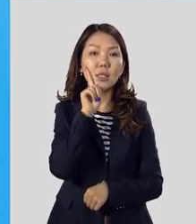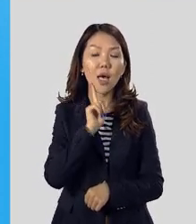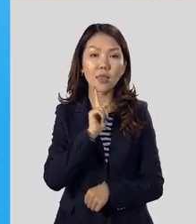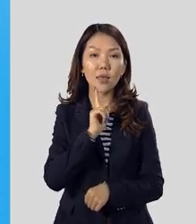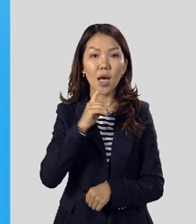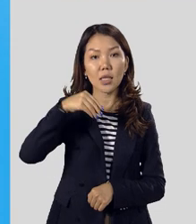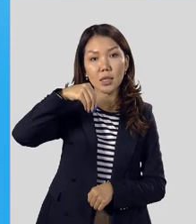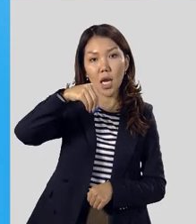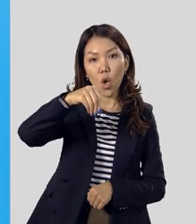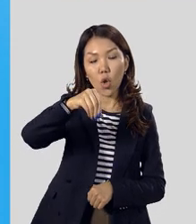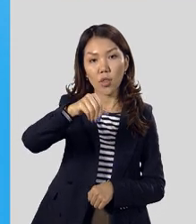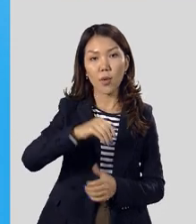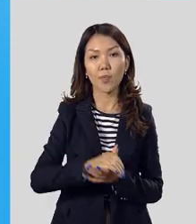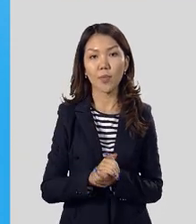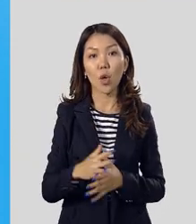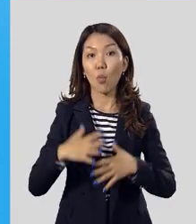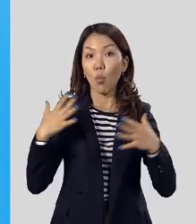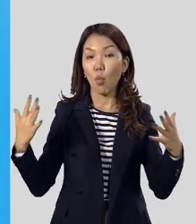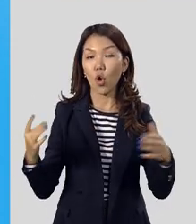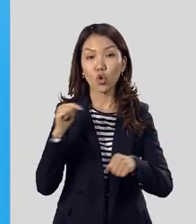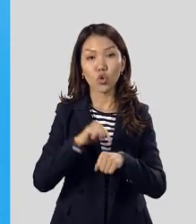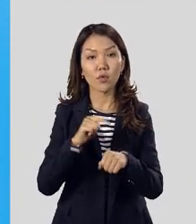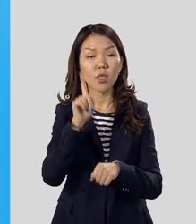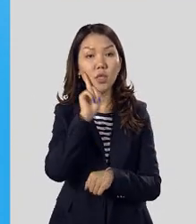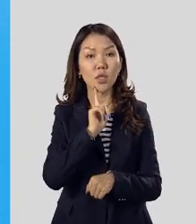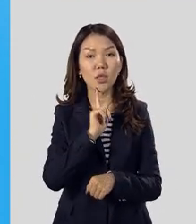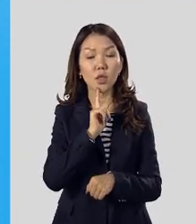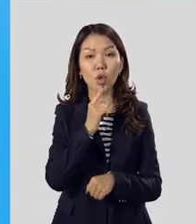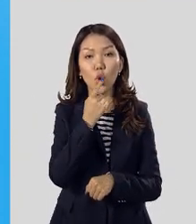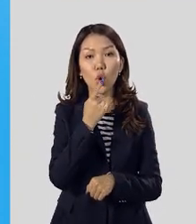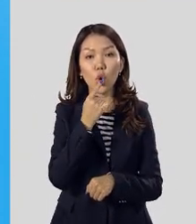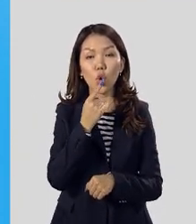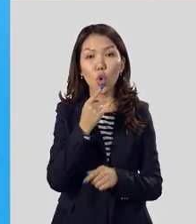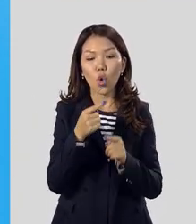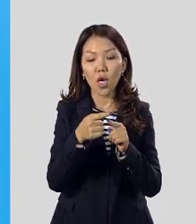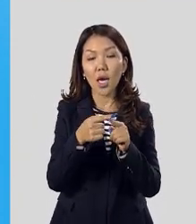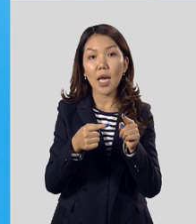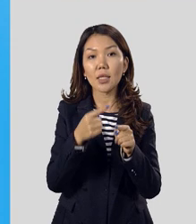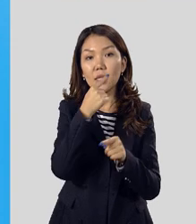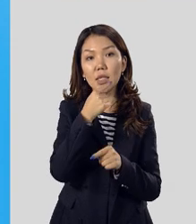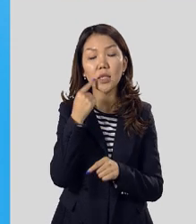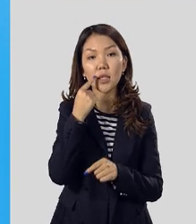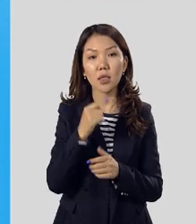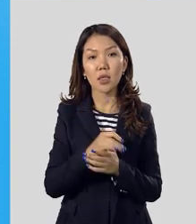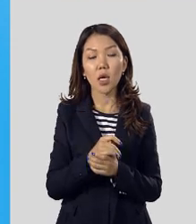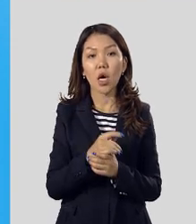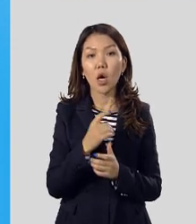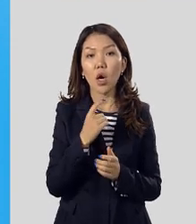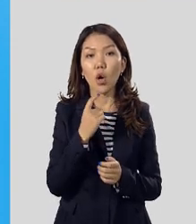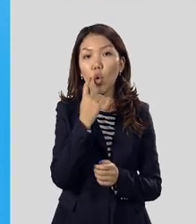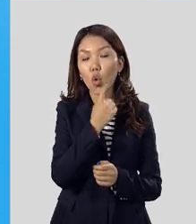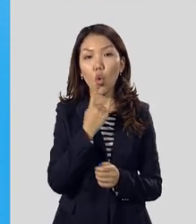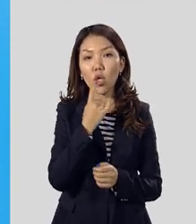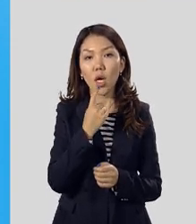соленое. Наиболее чувствителен к сладкому – кончик языка, к горькому – корень,